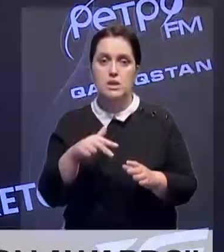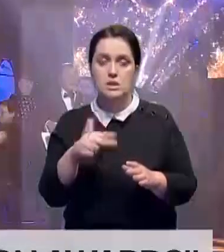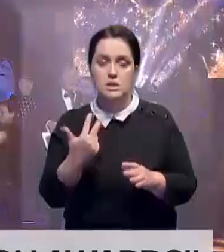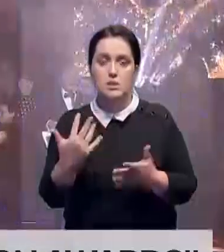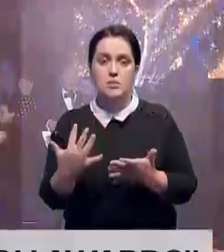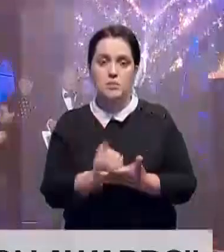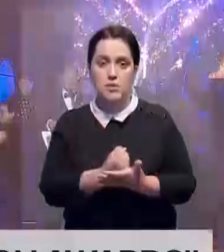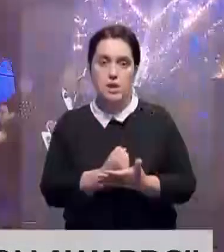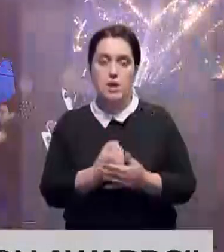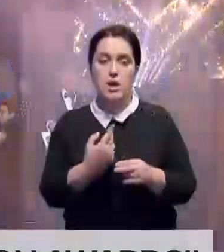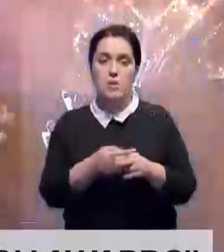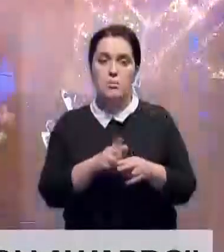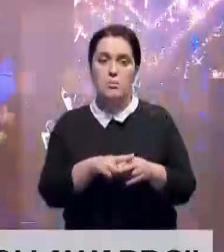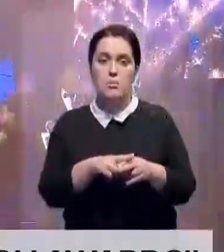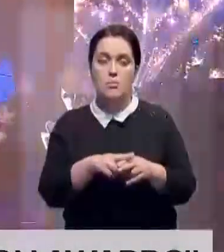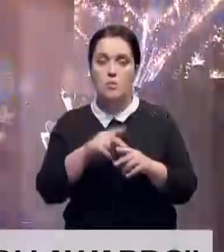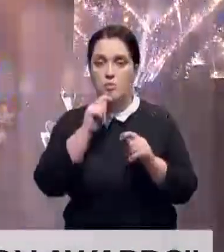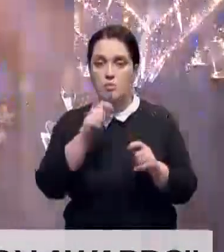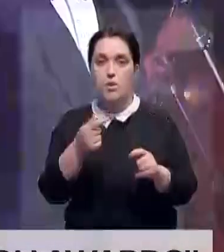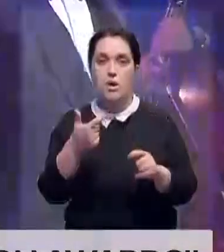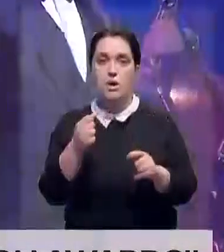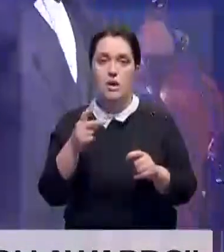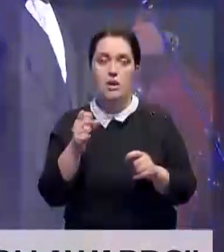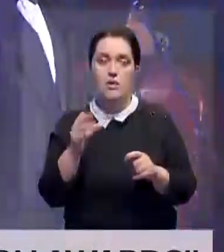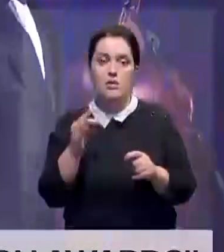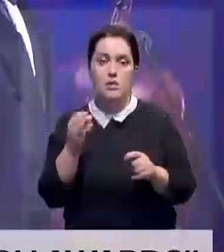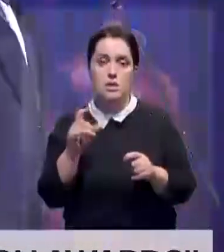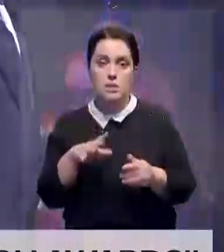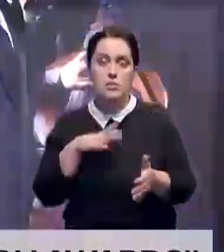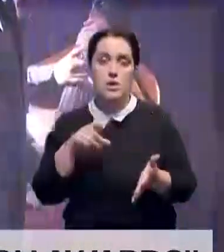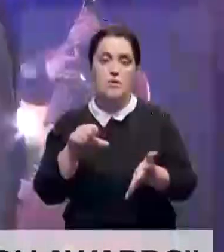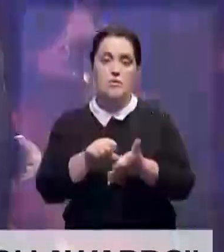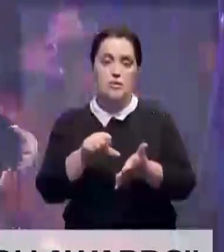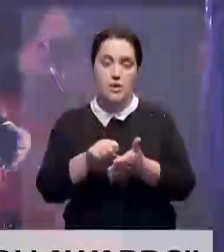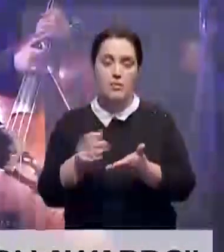победителя. Церемония вручения премии завершилась гала-концертом, в котором выступили номинанты